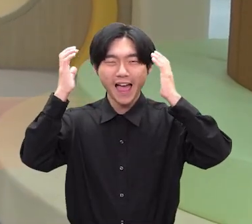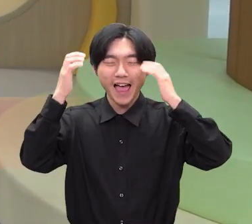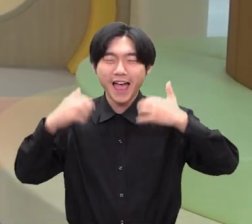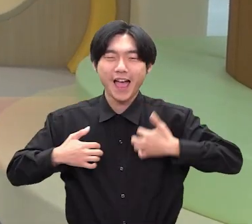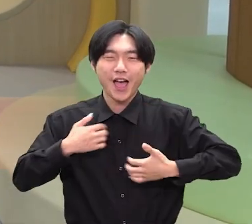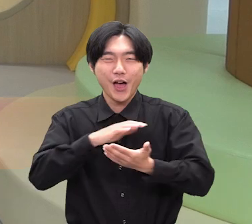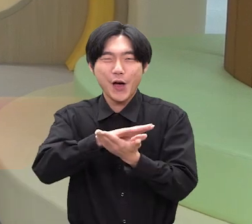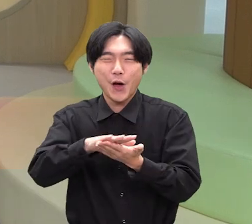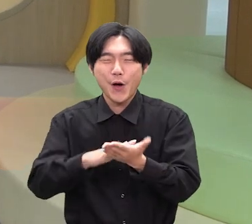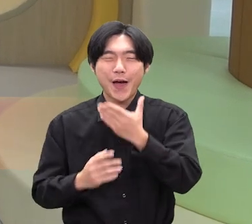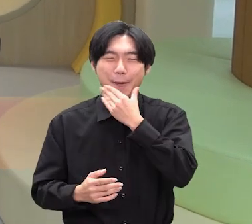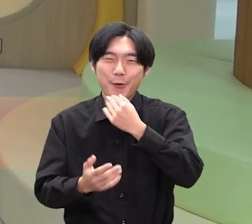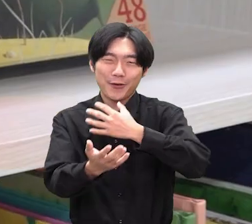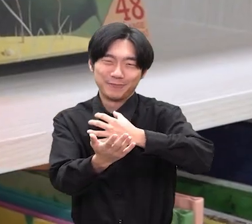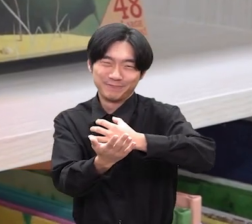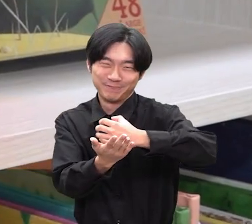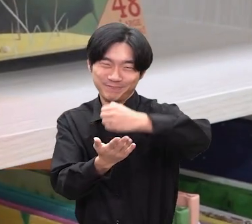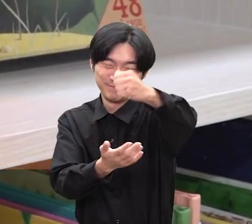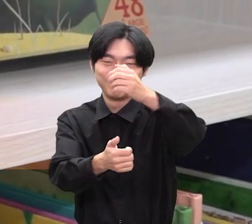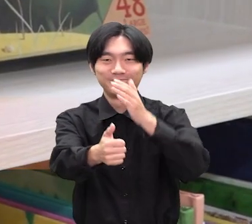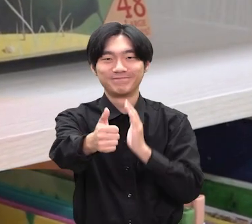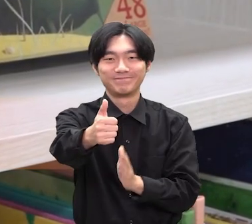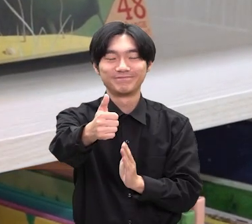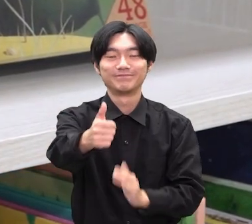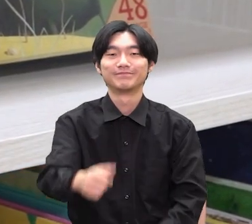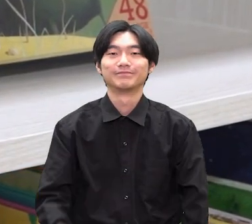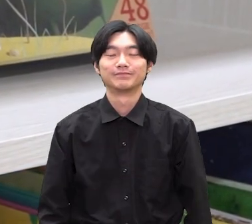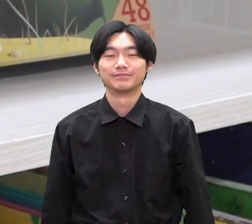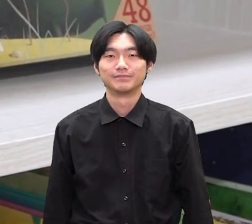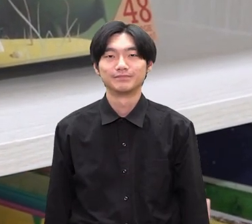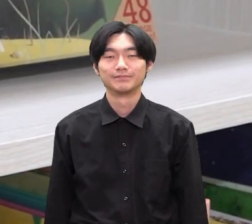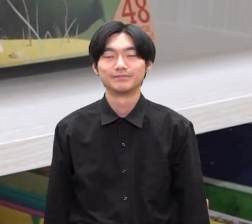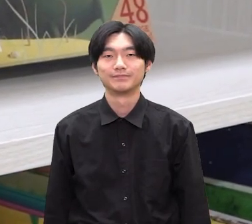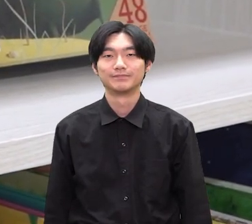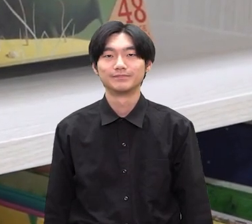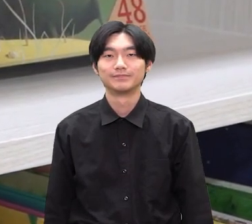더욱 풍성하고 다체로운 놀이 경험이 되길 바랍니다 y